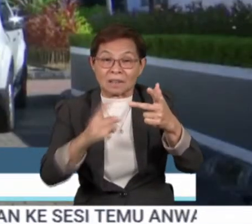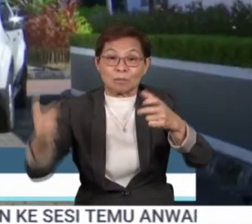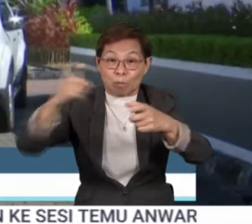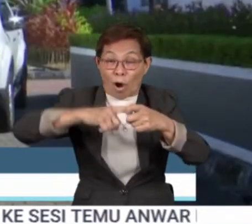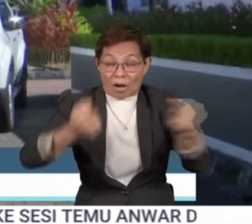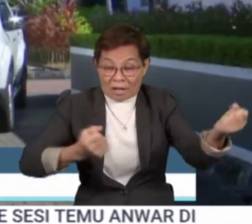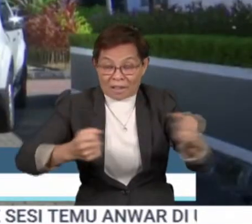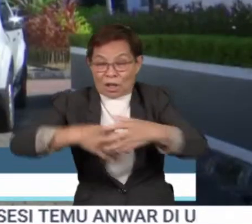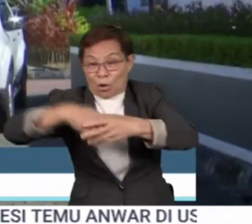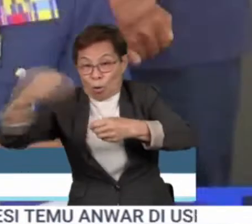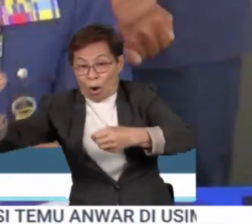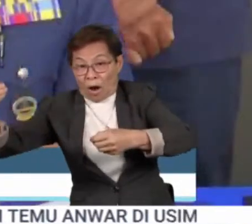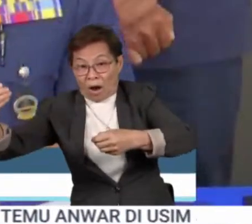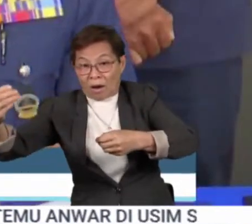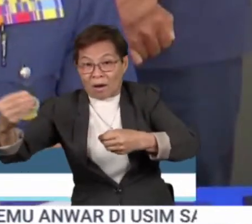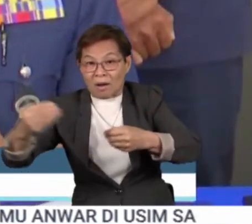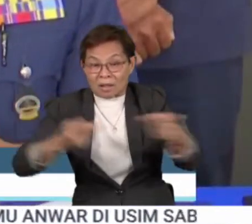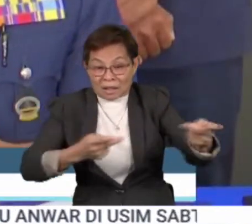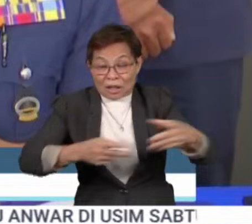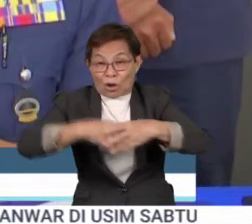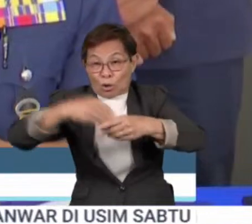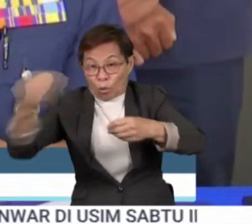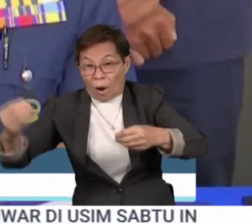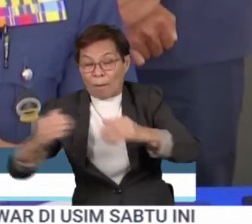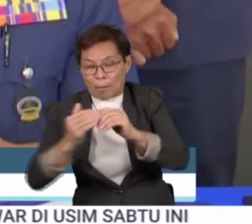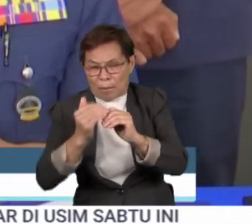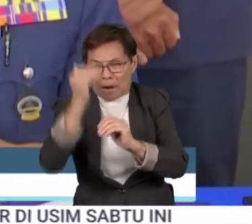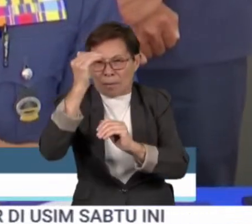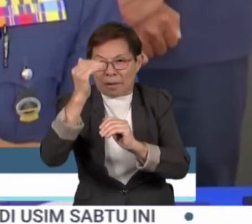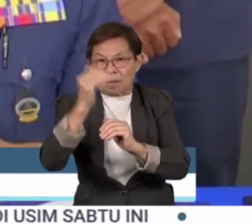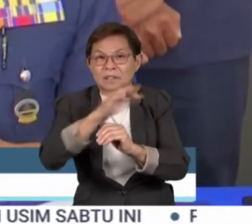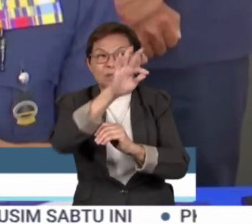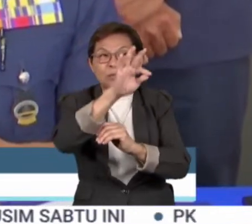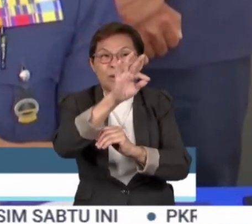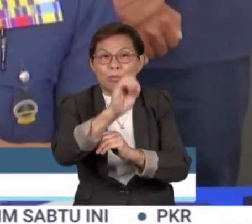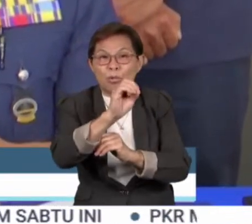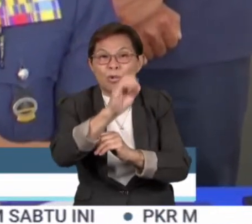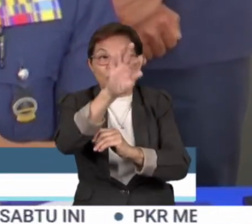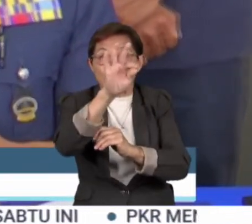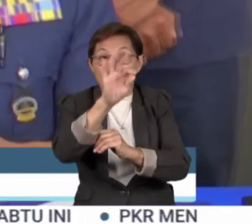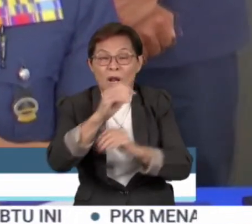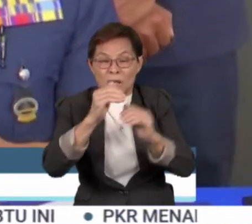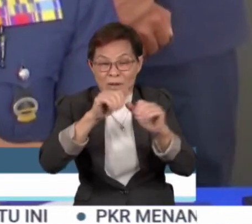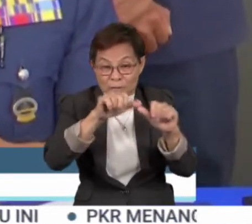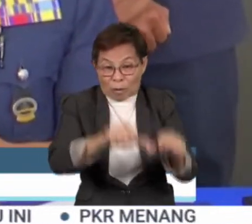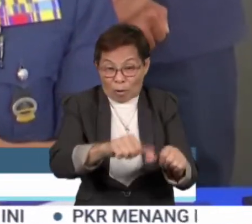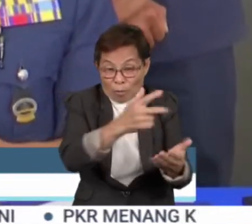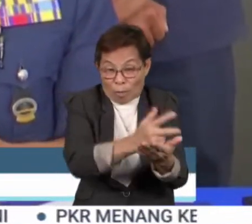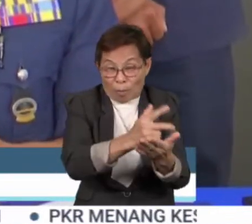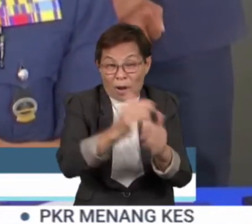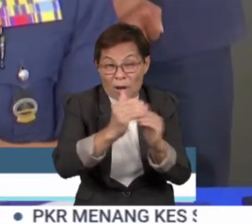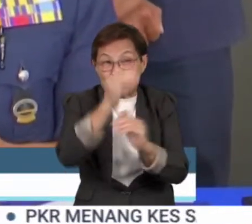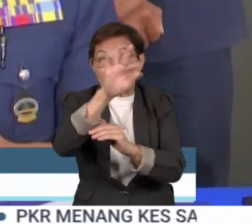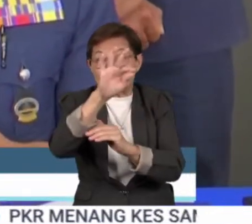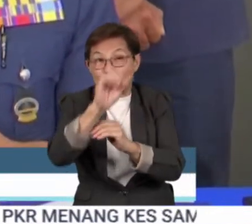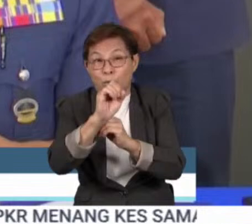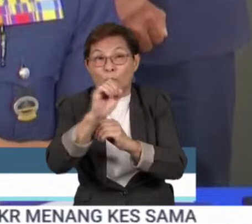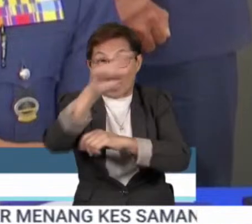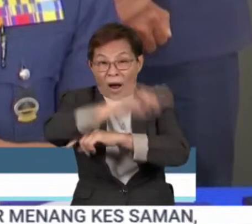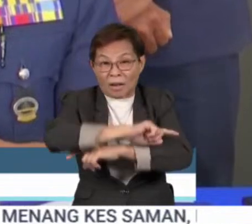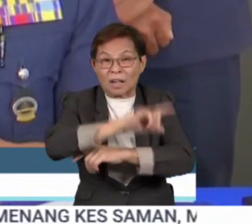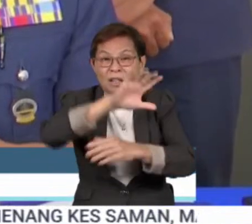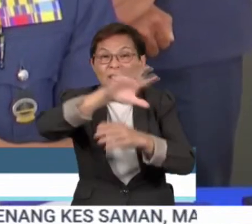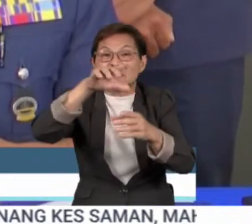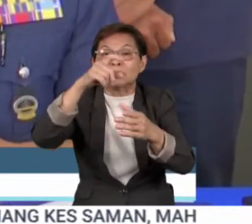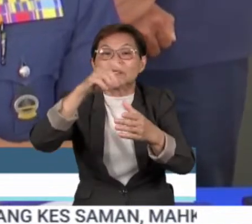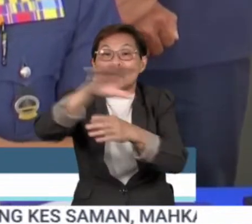di luar Pulau Bebas Cukai yang melebihi 90 hari yang menyumbang nilai tangkapan termasuk